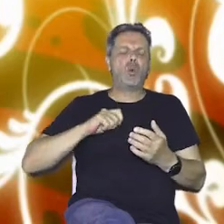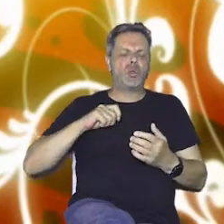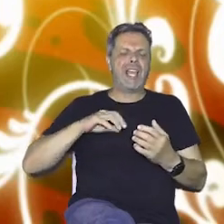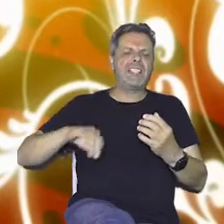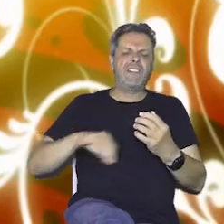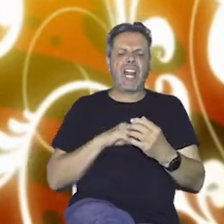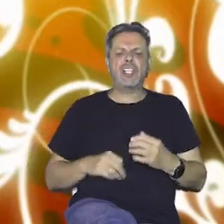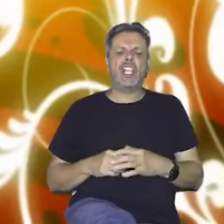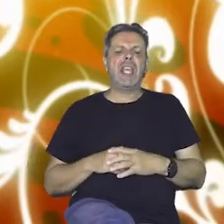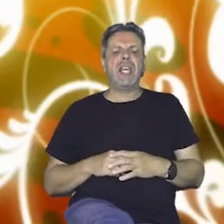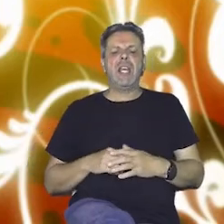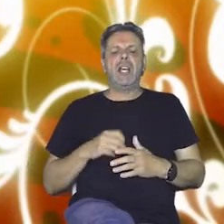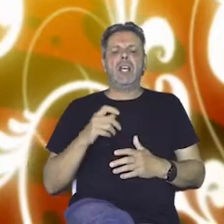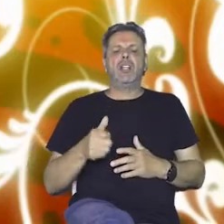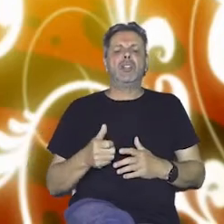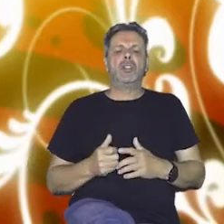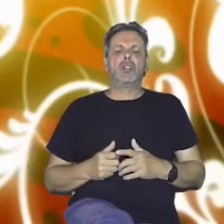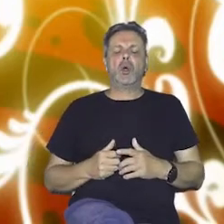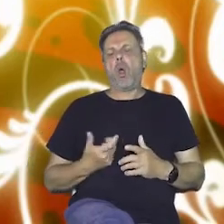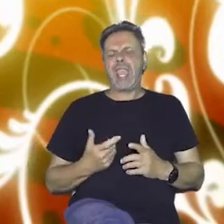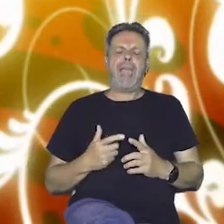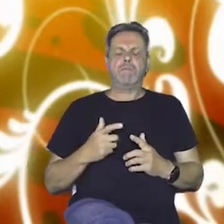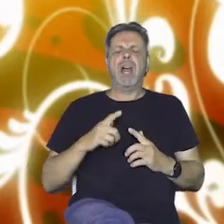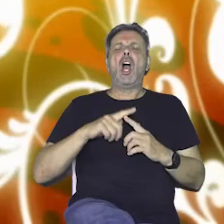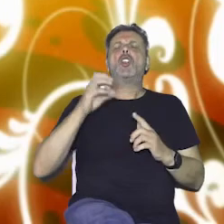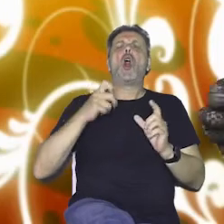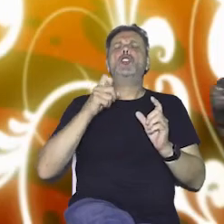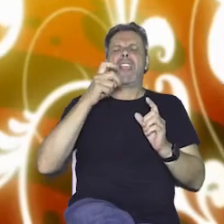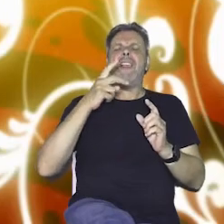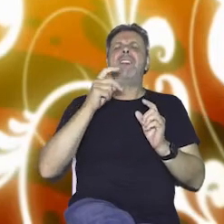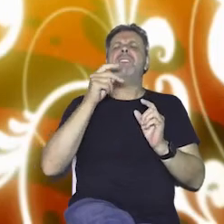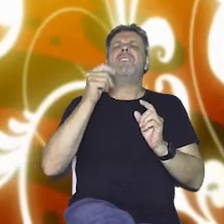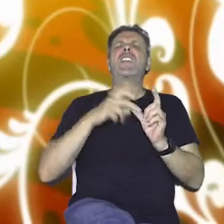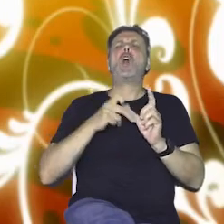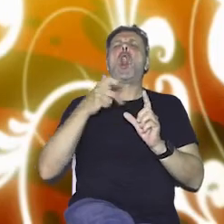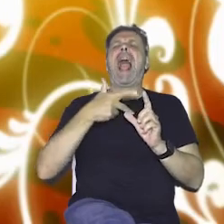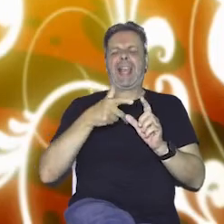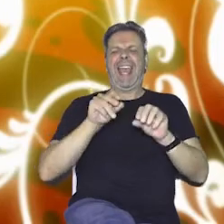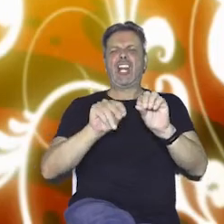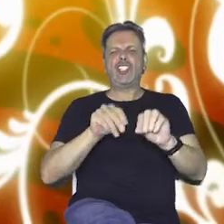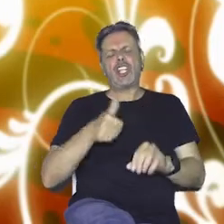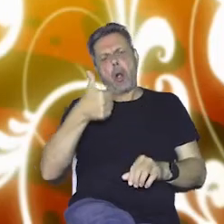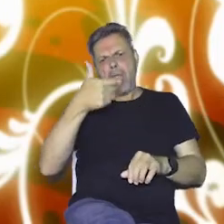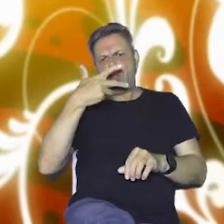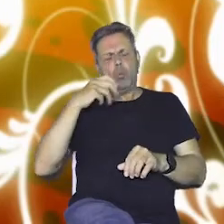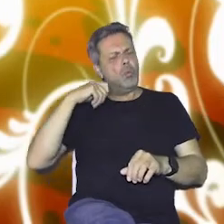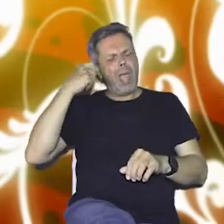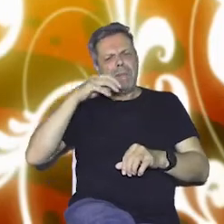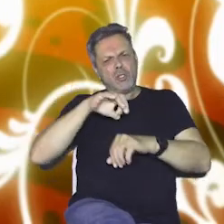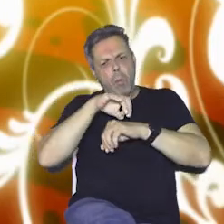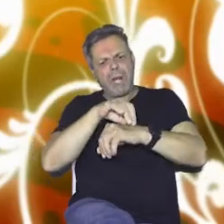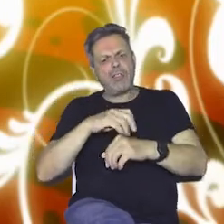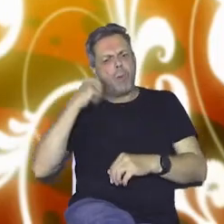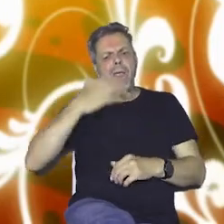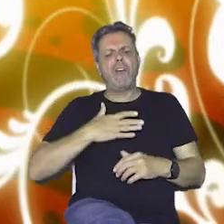jednu od Tonči Vrdoljaka u jednu emisiju je pratio to, pjevao je onaj